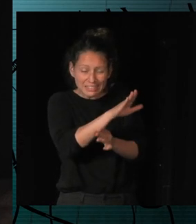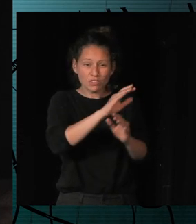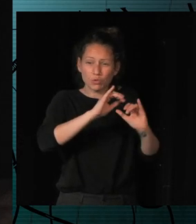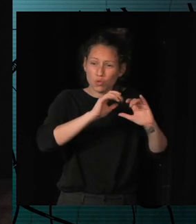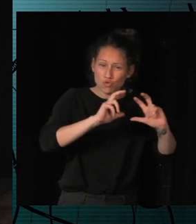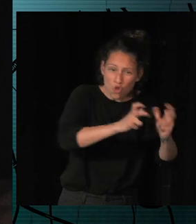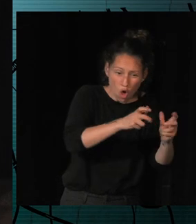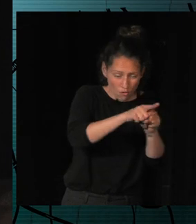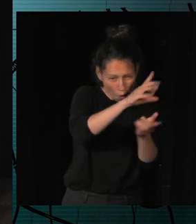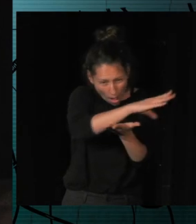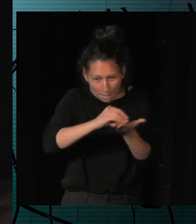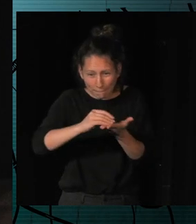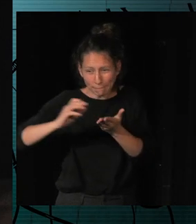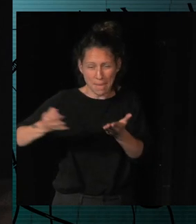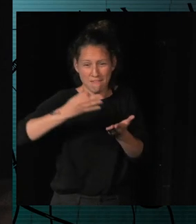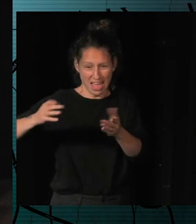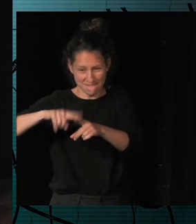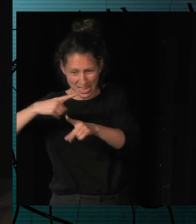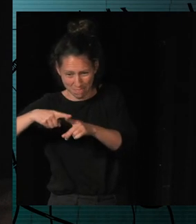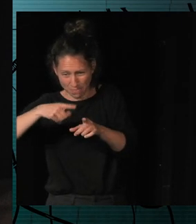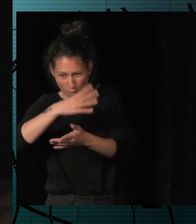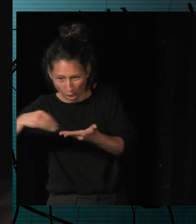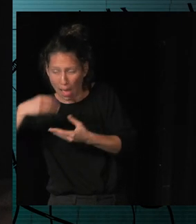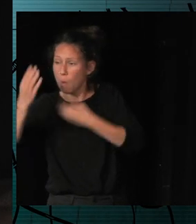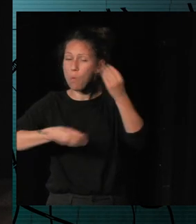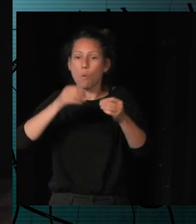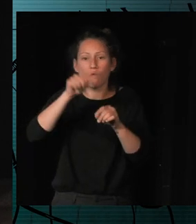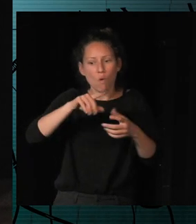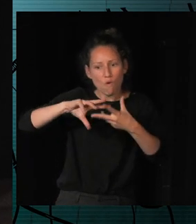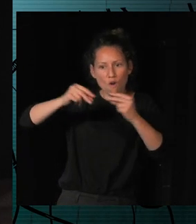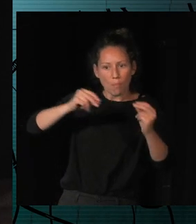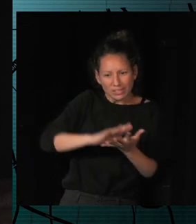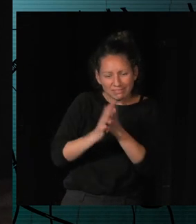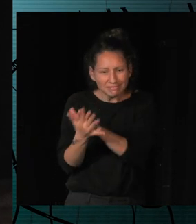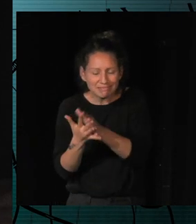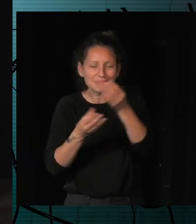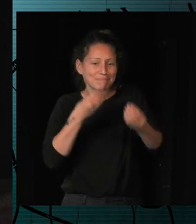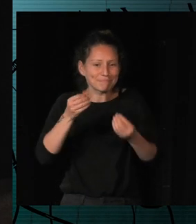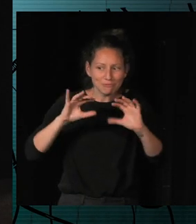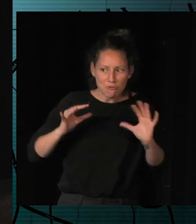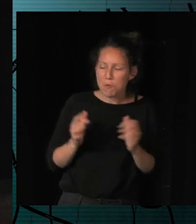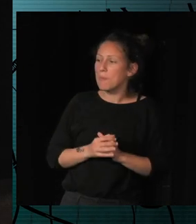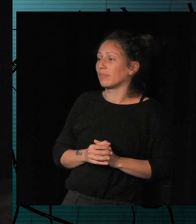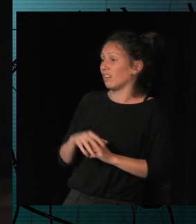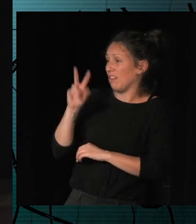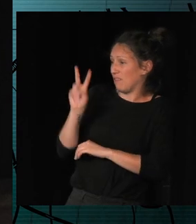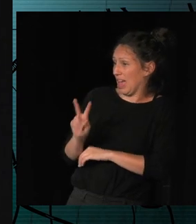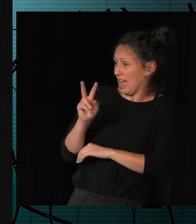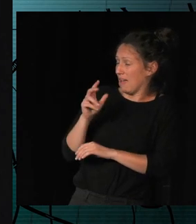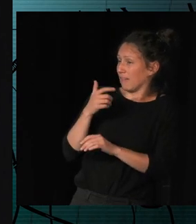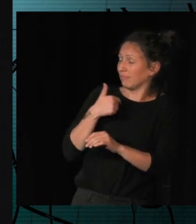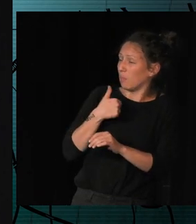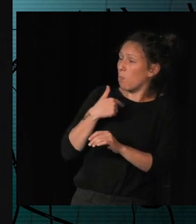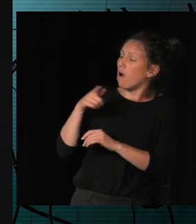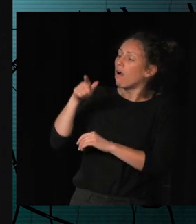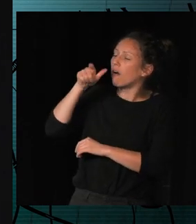l'avez mentionné mais B bien du narratif et du mimétique et cetera et cetera pour ma part j'aimerais une proposition encore plus radicale que ce qu'avait fait